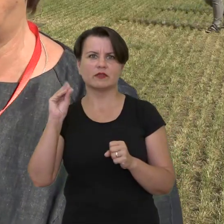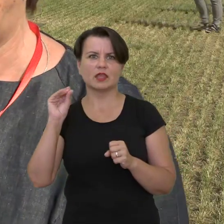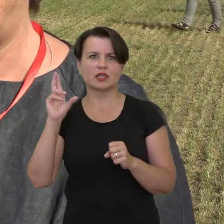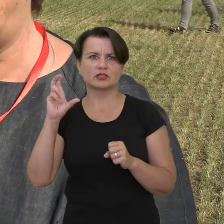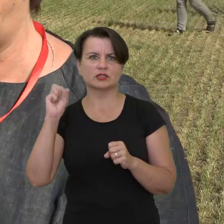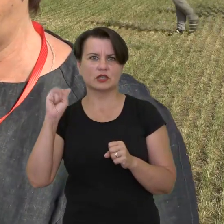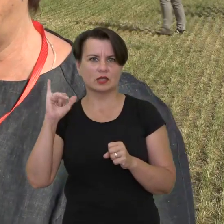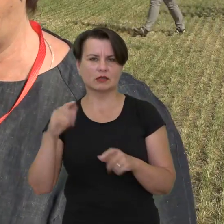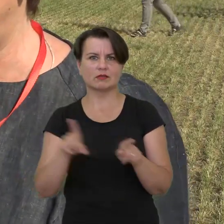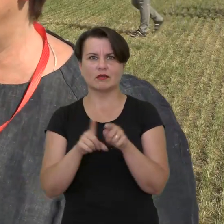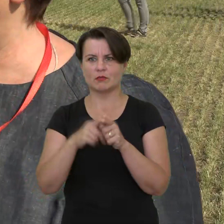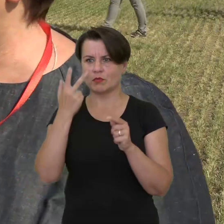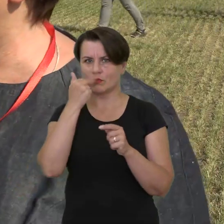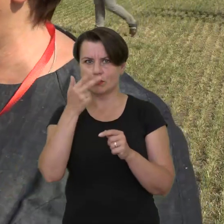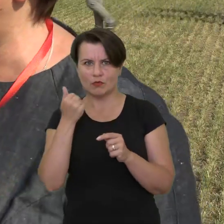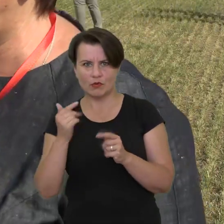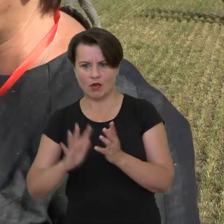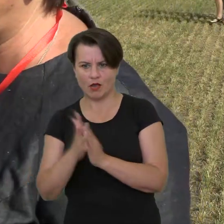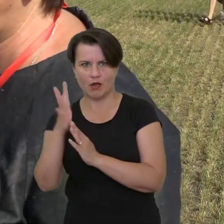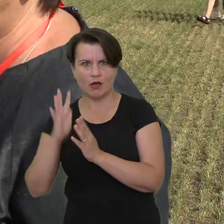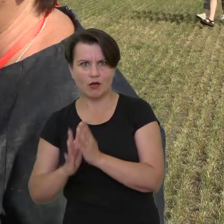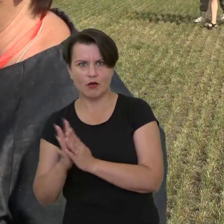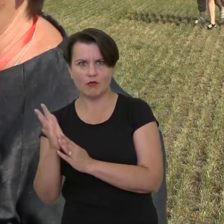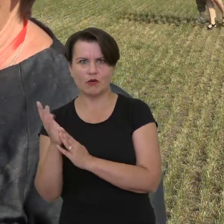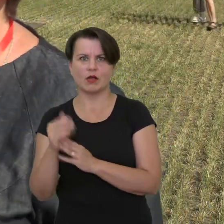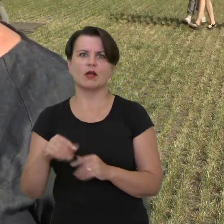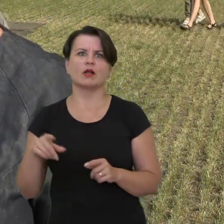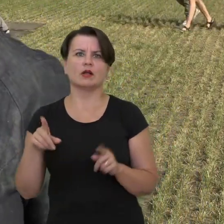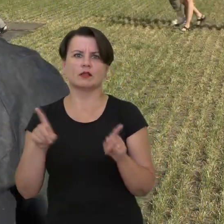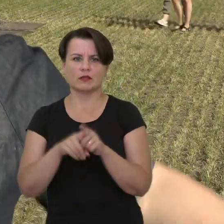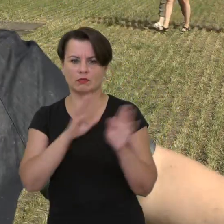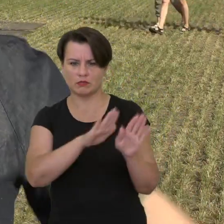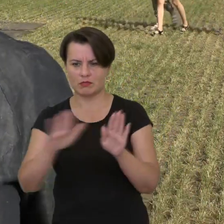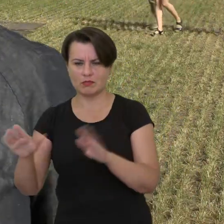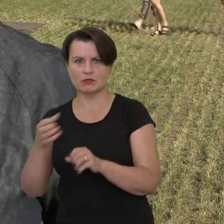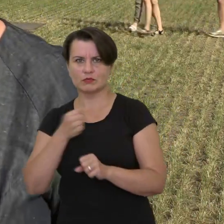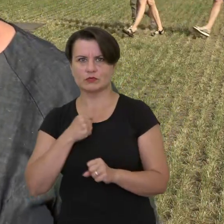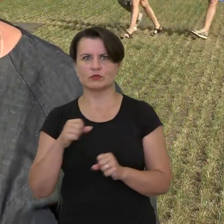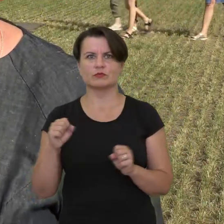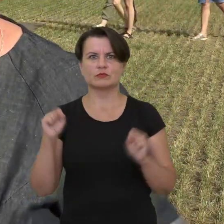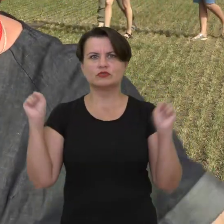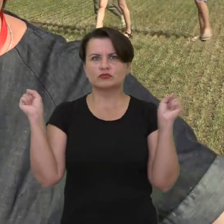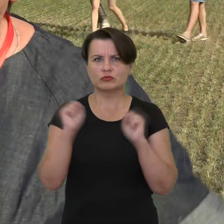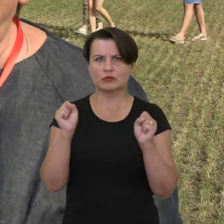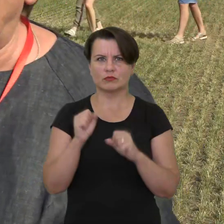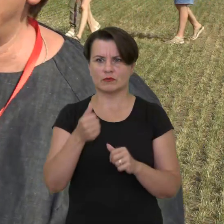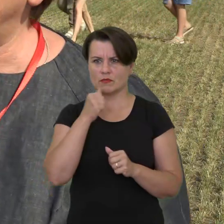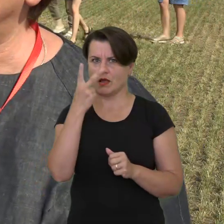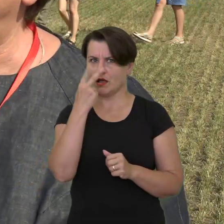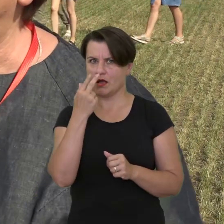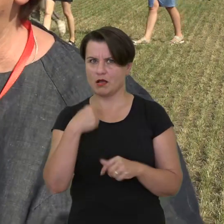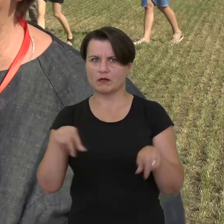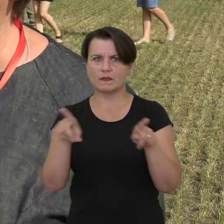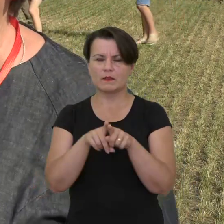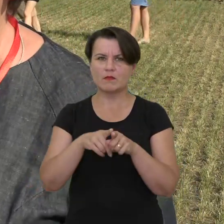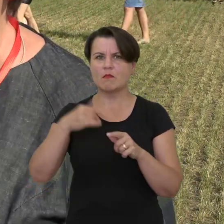veisles, ankštinių augalų ir ekspozicijoje turime naujas žeminių veisles ir ankštinių.